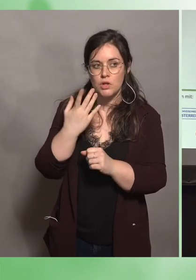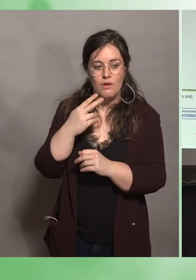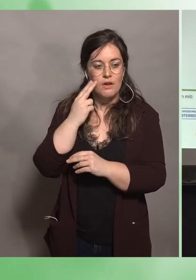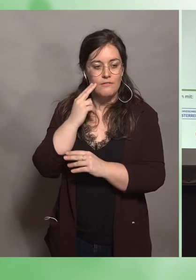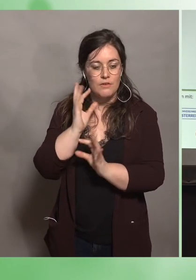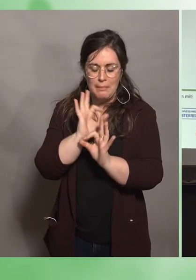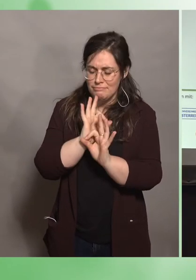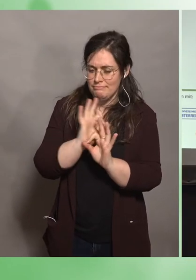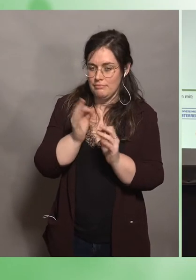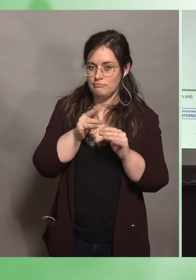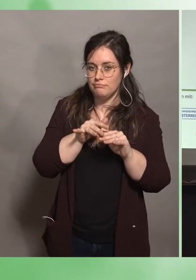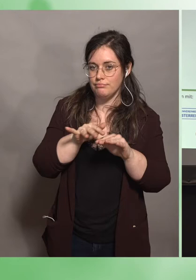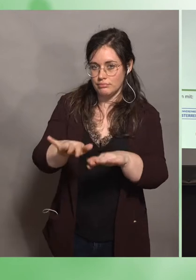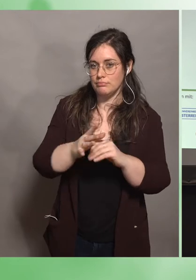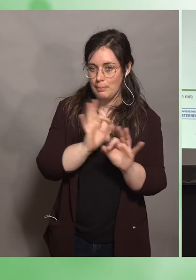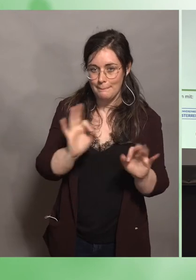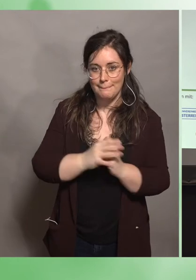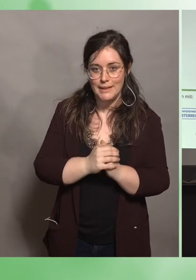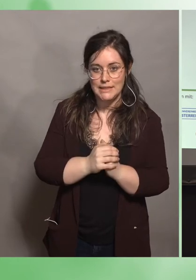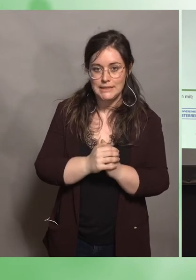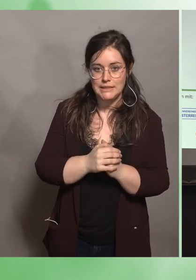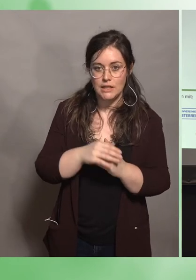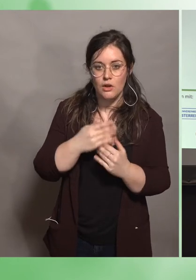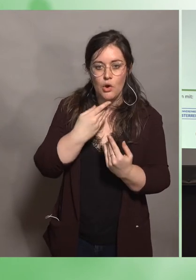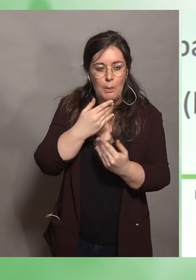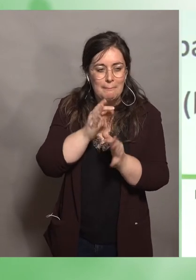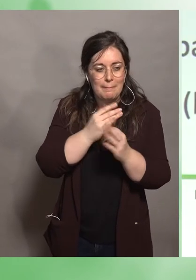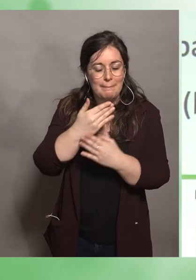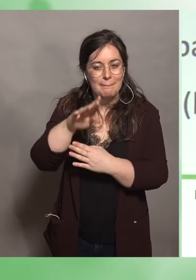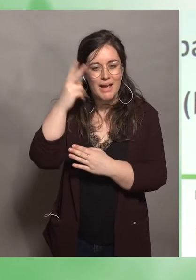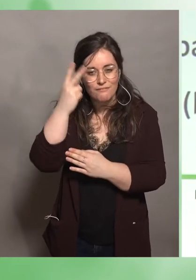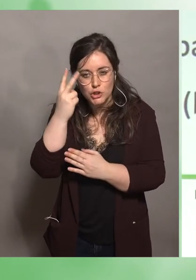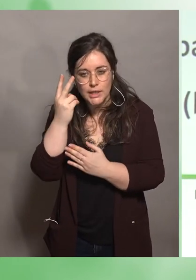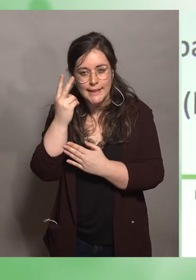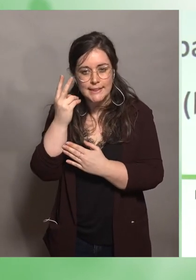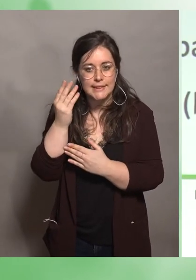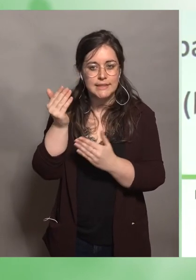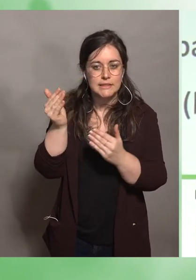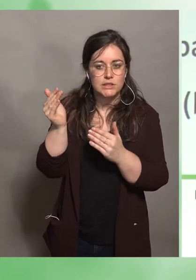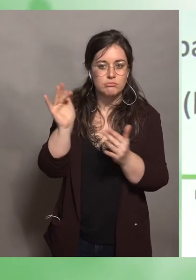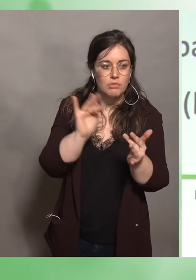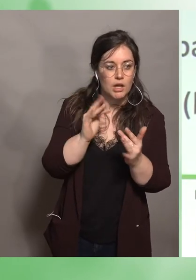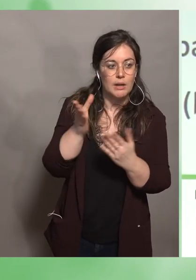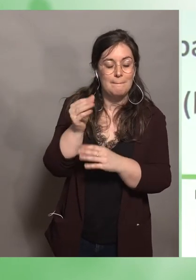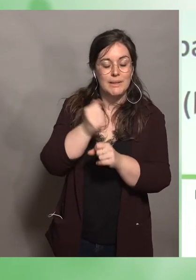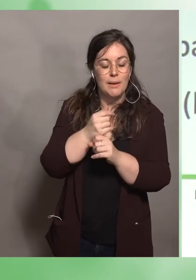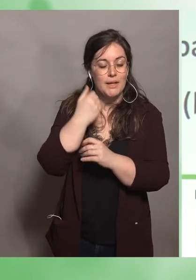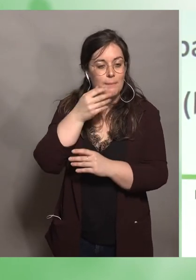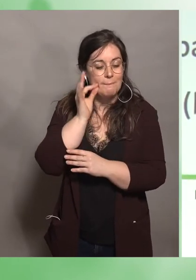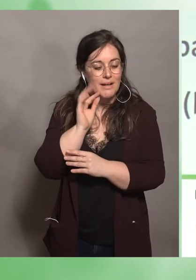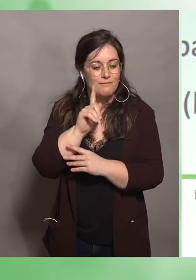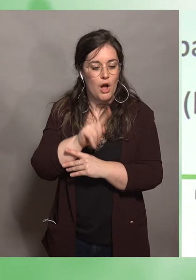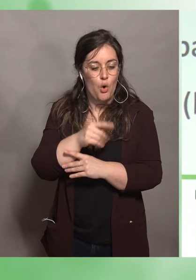besser geflutscht. Das Verständnis wurde besser. Die Mitarbeiter haben dann besser